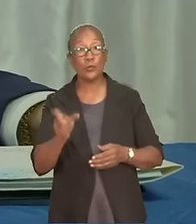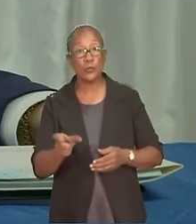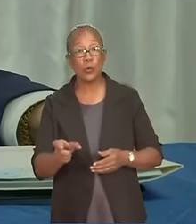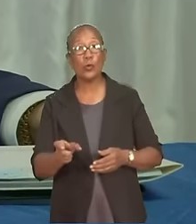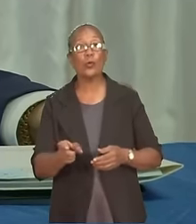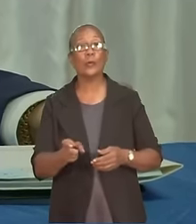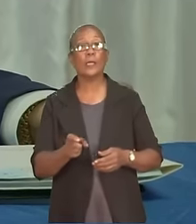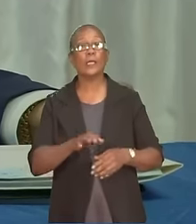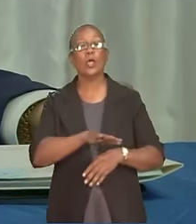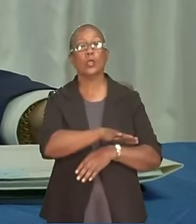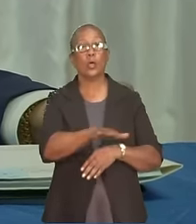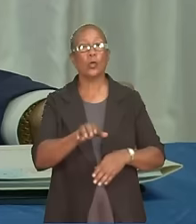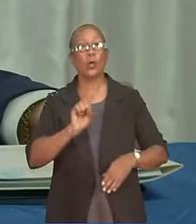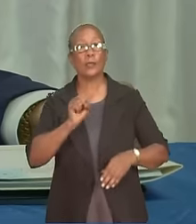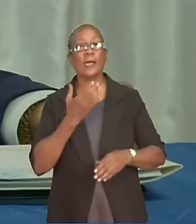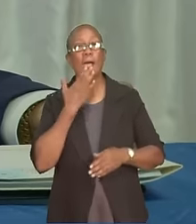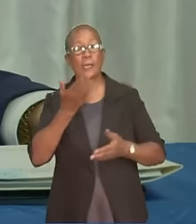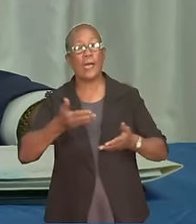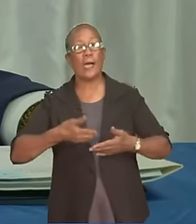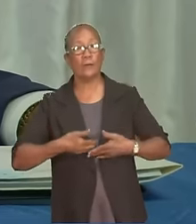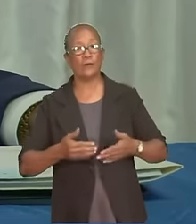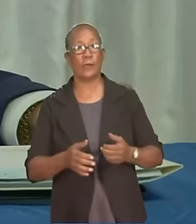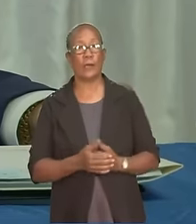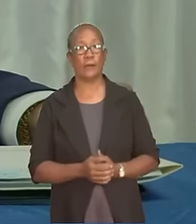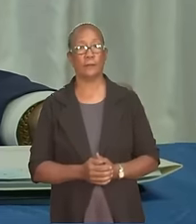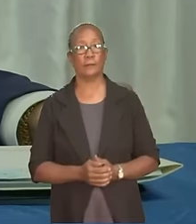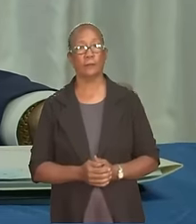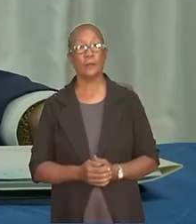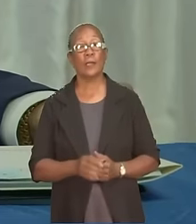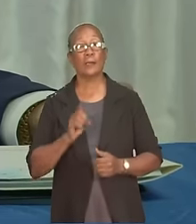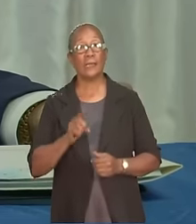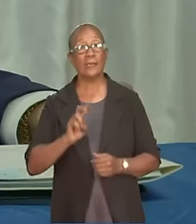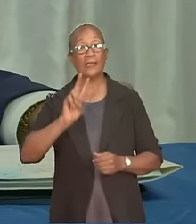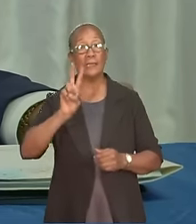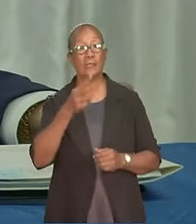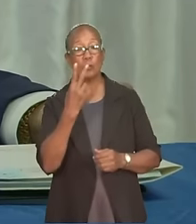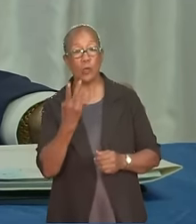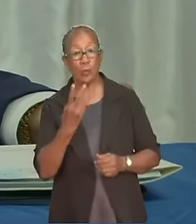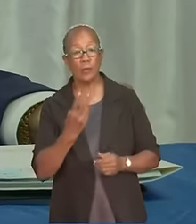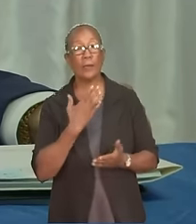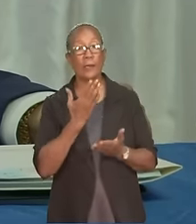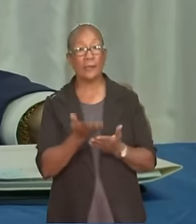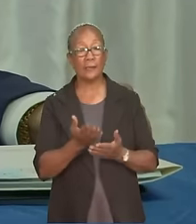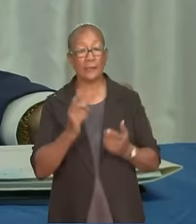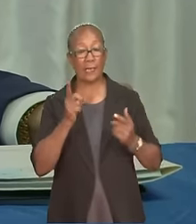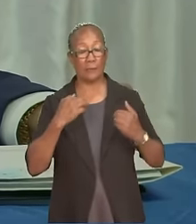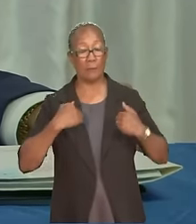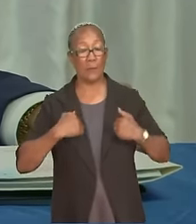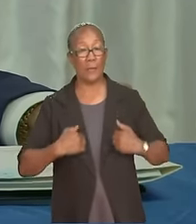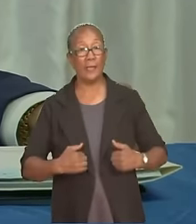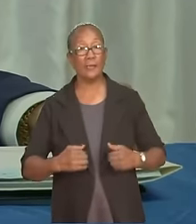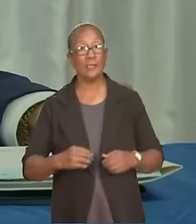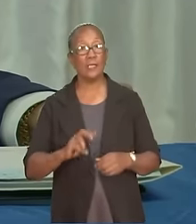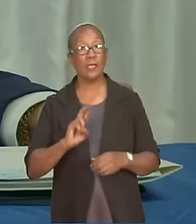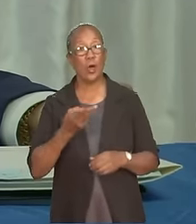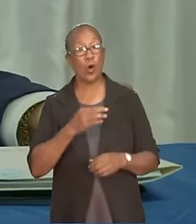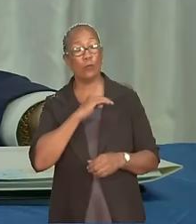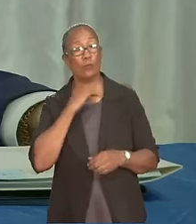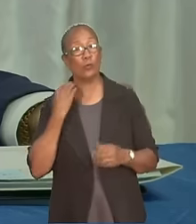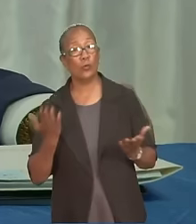kunnen aanvragen. Dit is een van de bronnen van dubbele. Dat mensen of